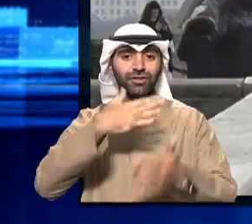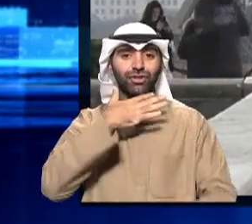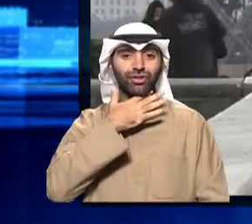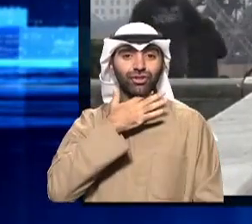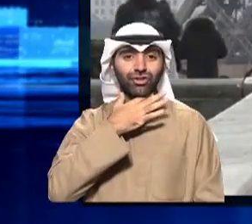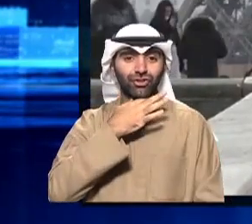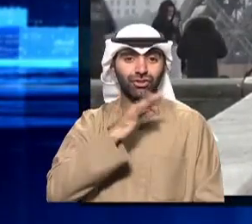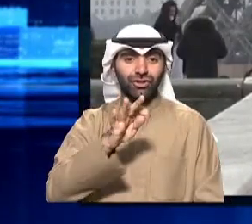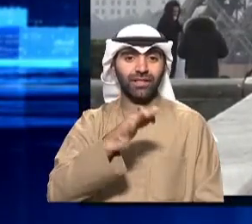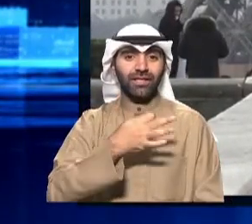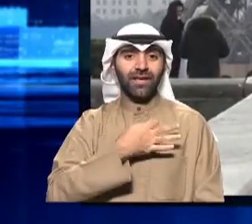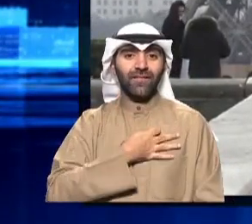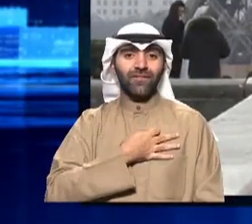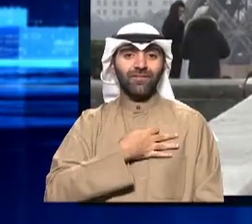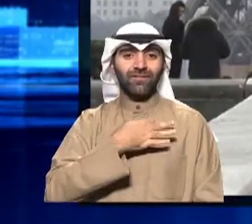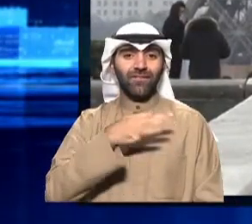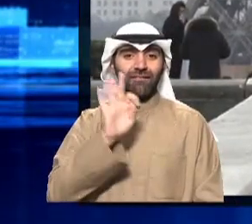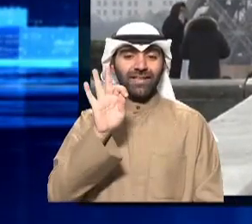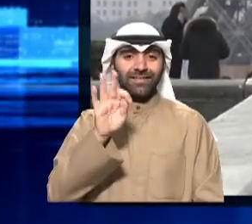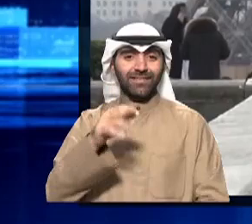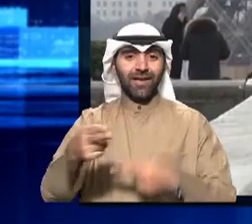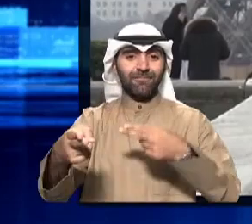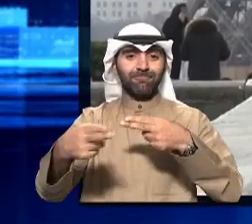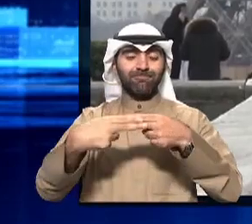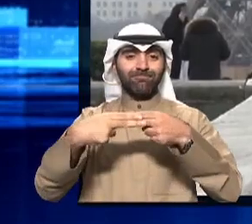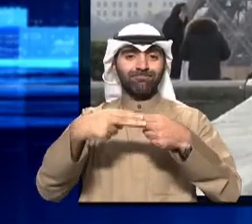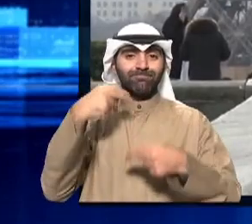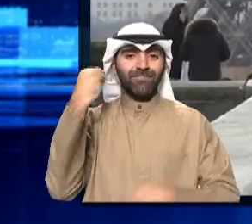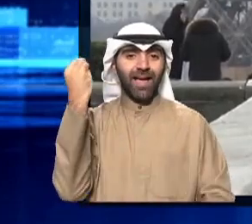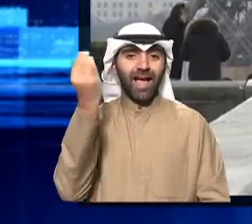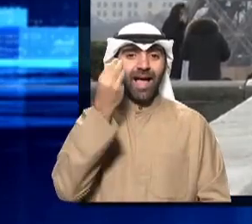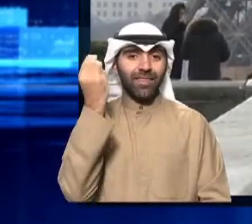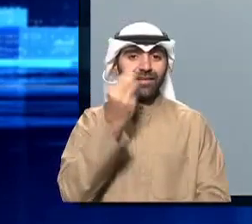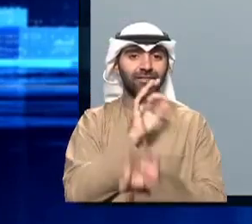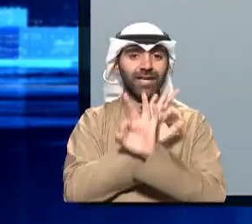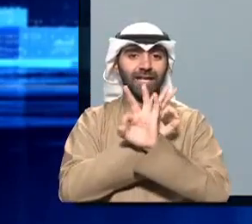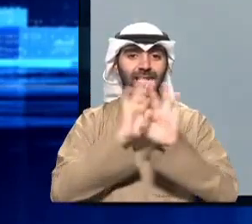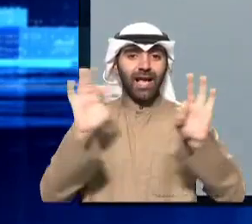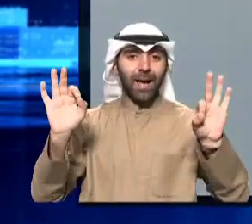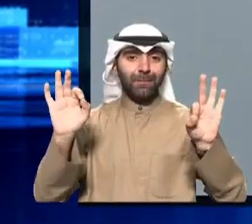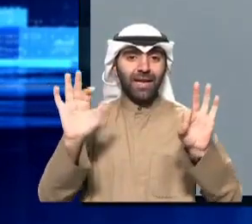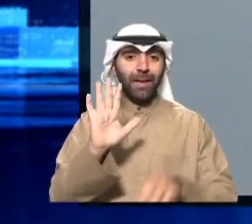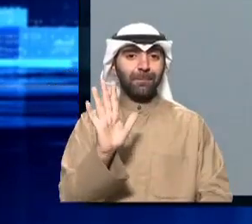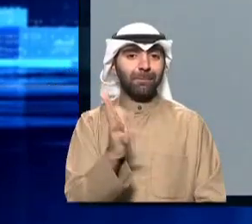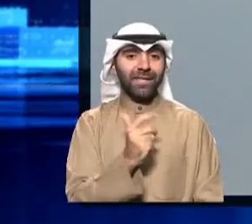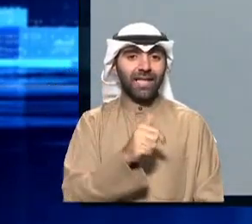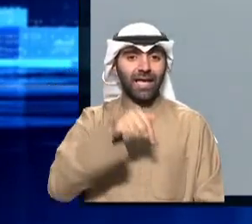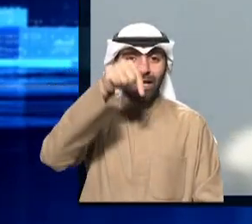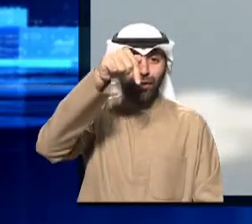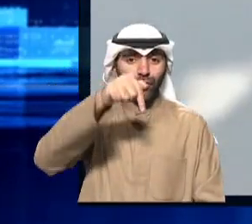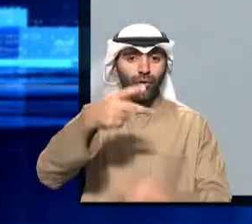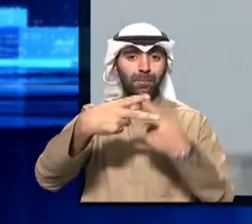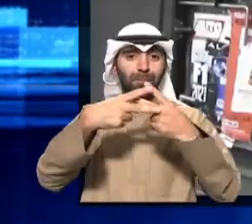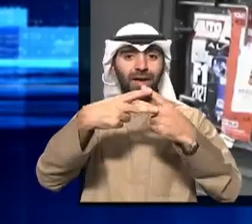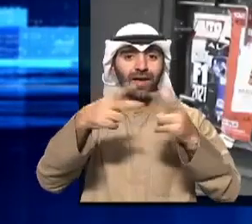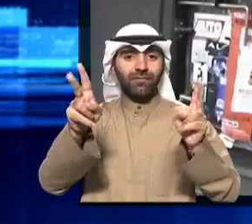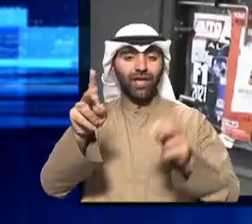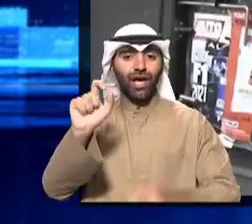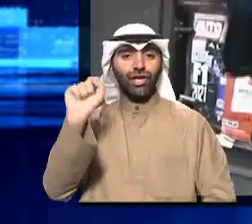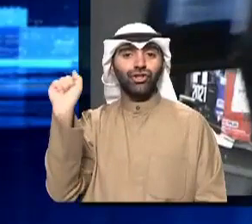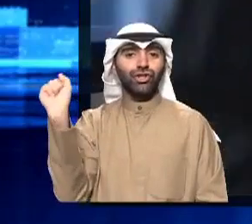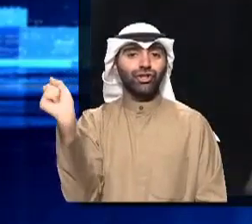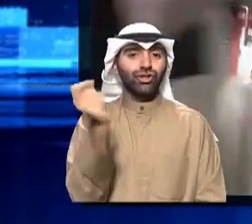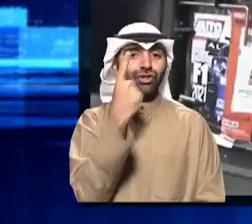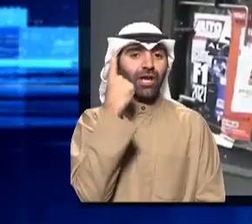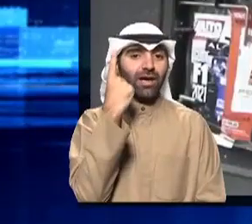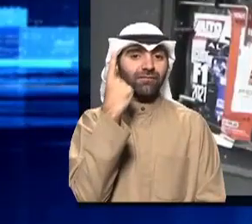وذلك بإعلان رئيس الوزراء الفرنسي البارحة. هذا ناتج عن خروج